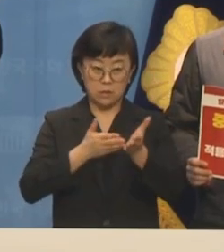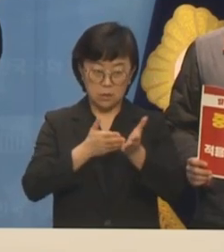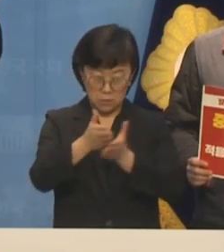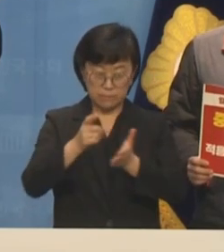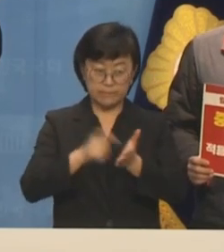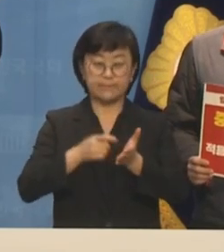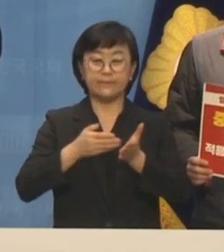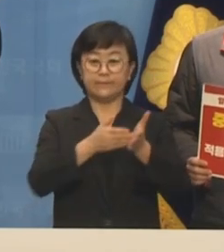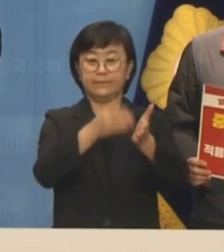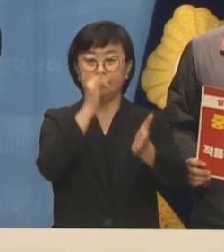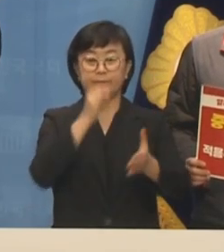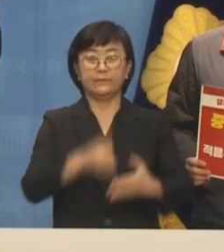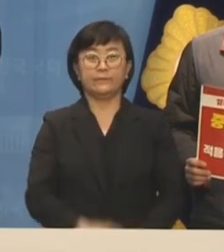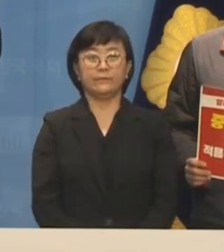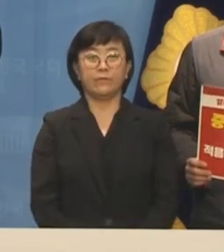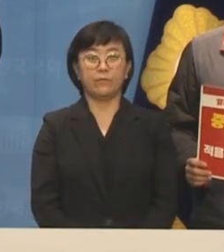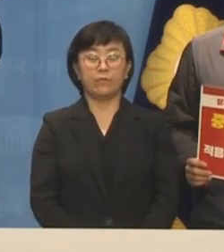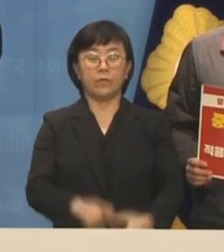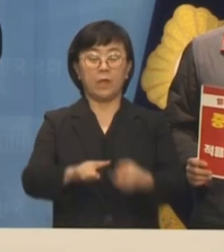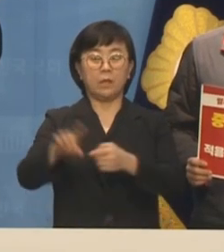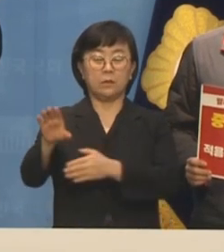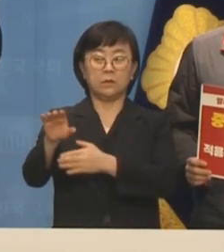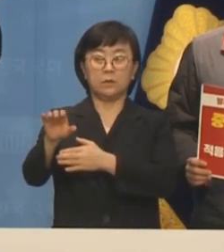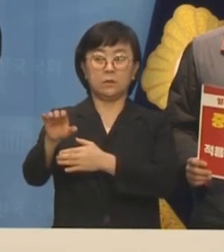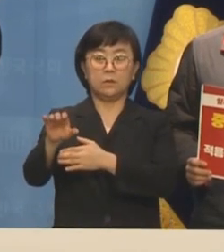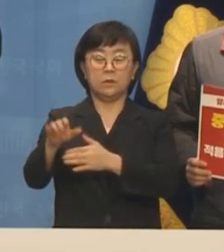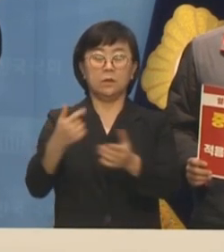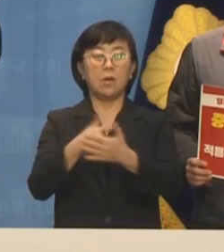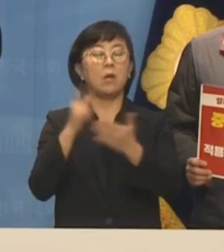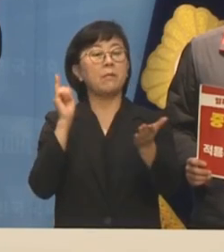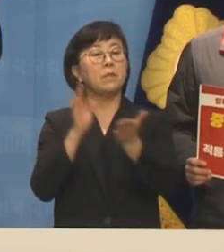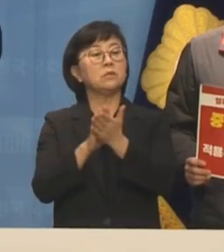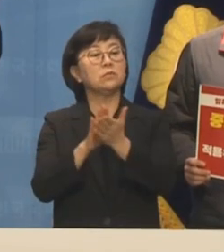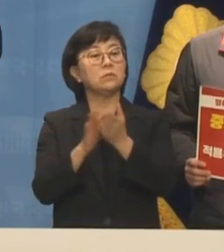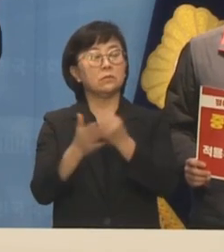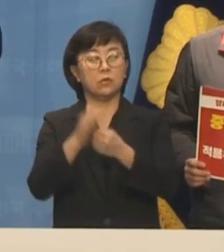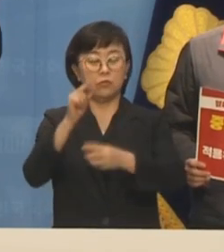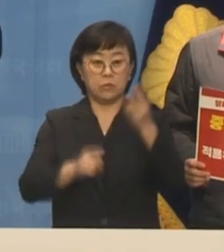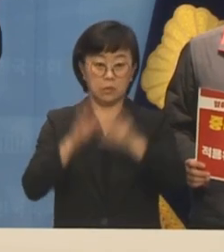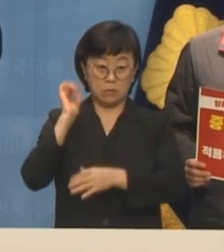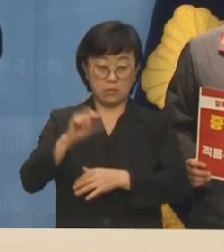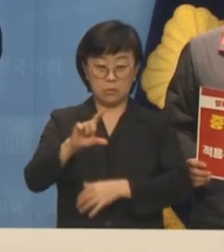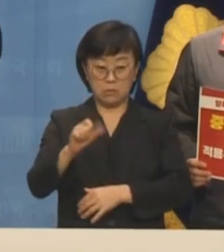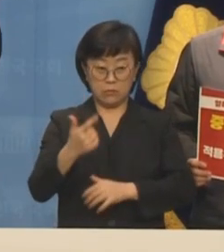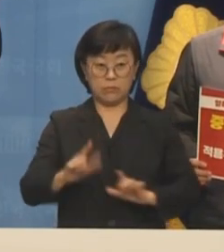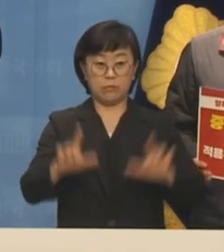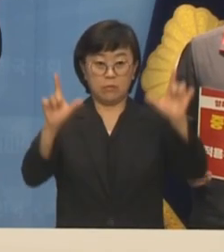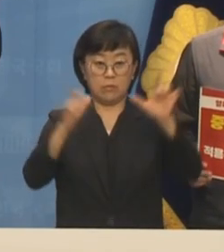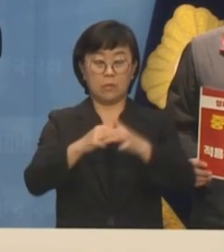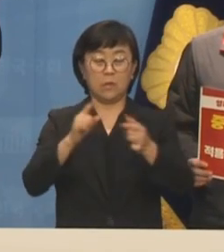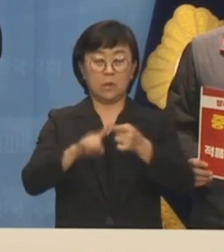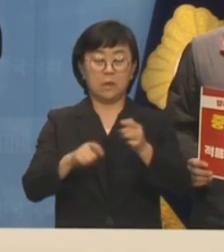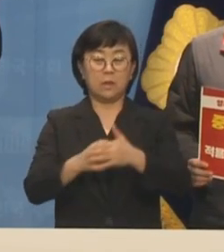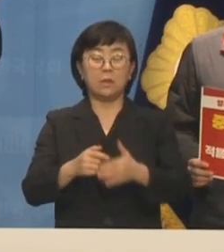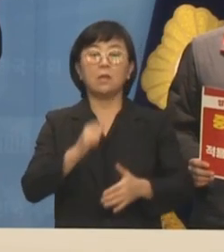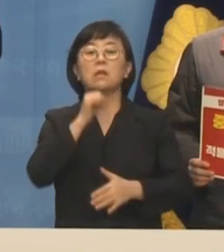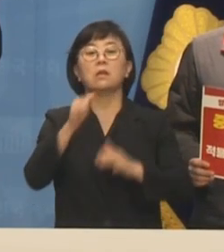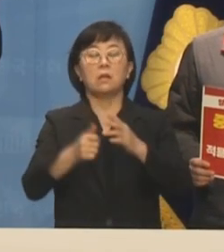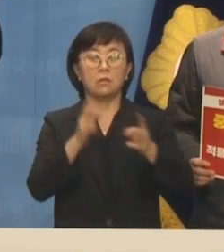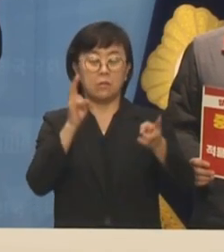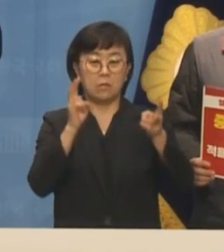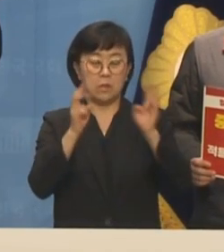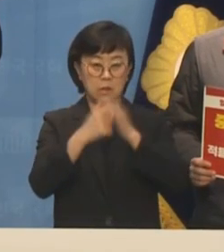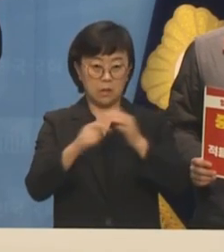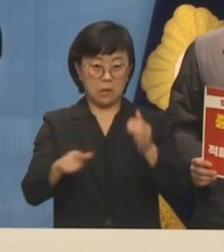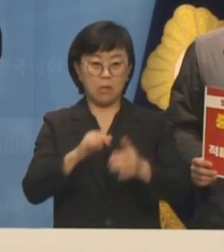요구하고 있습니다. 이에 장단을 맞추듯 윤석열 대통령도 지난 16일 영세 기업이 살얼음을 걷고